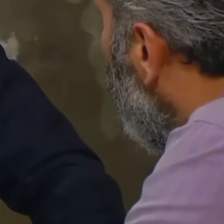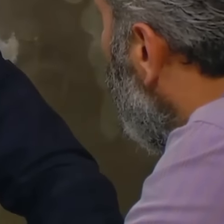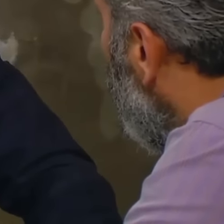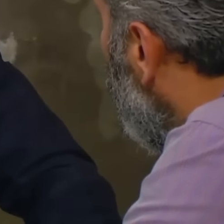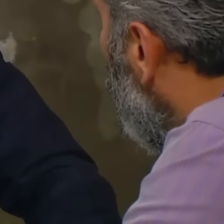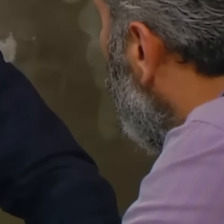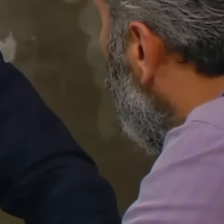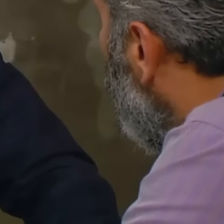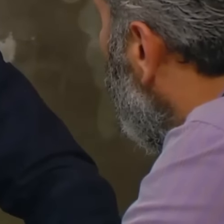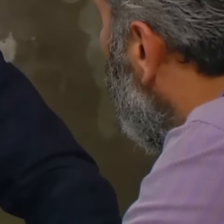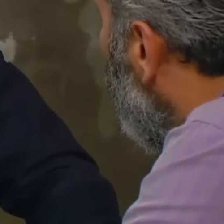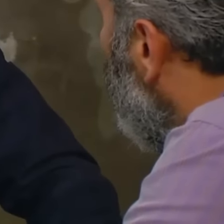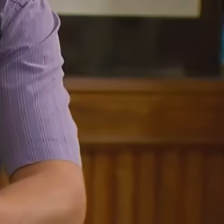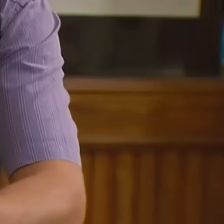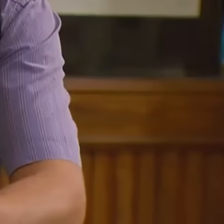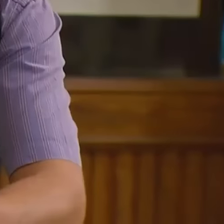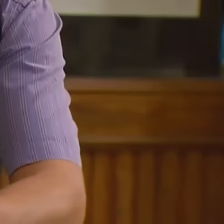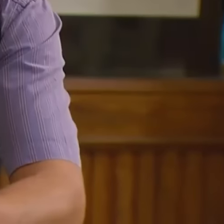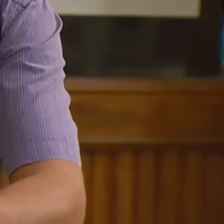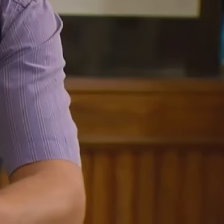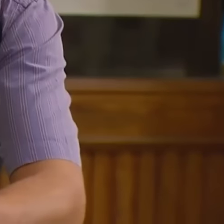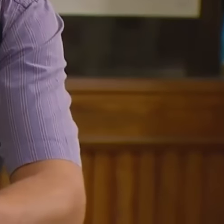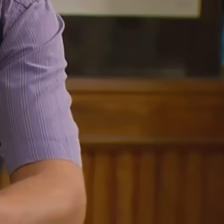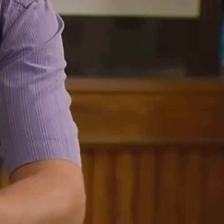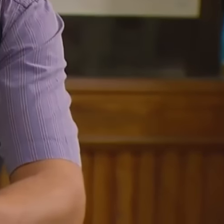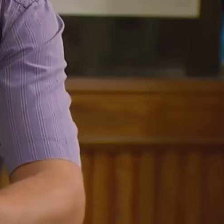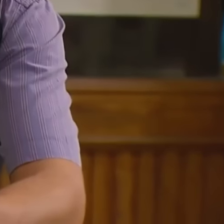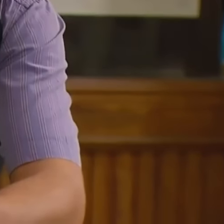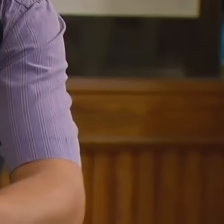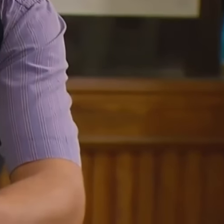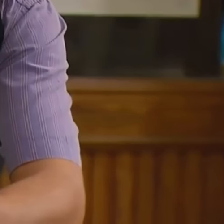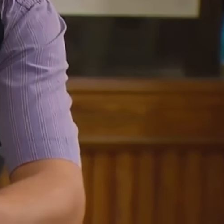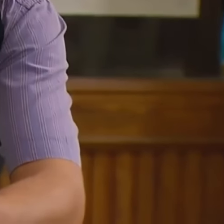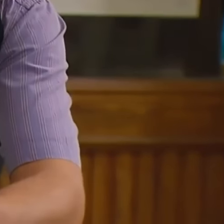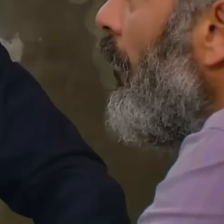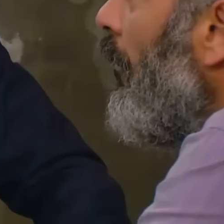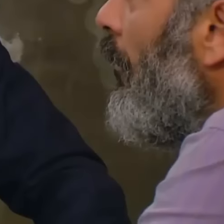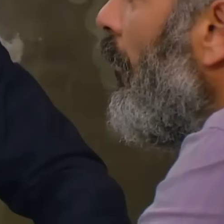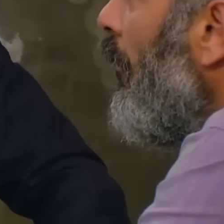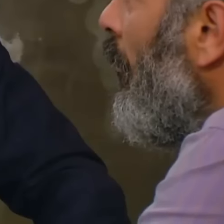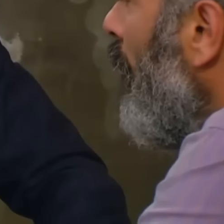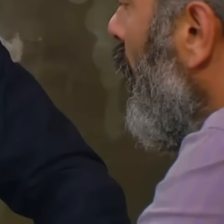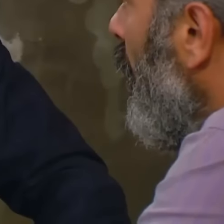Mesut sinir olup kafasını çevirdi. Göz ucuyla bakıyor. Suat çapkınca kaş göz etmekte.